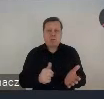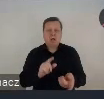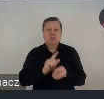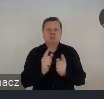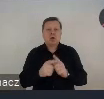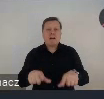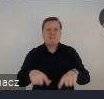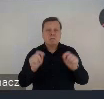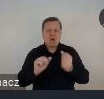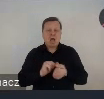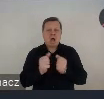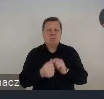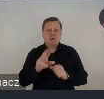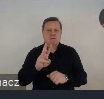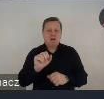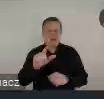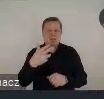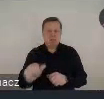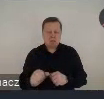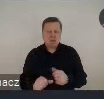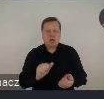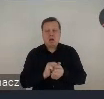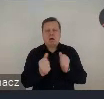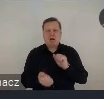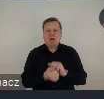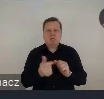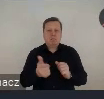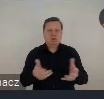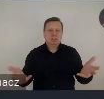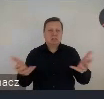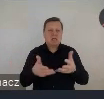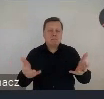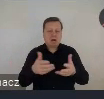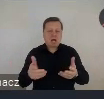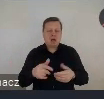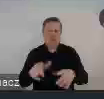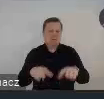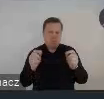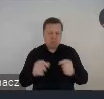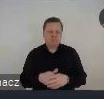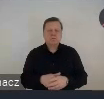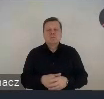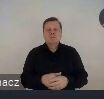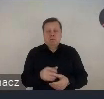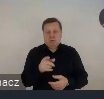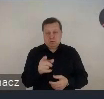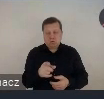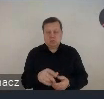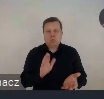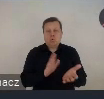albo walnego zgromadzenia członków, albo zebrania wyborczego członków organizacji. No w różnych organizacjach